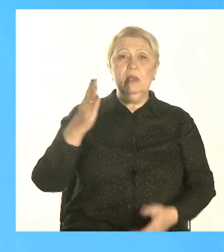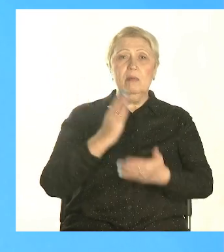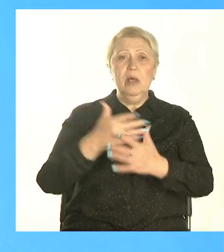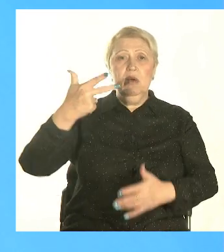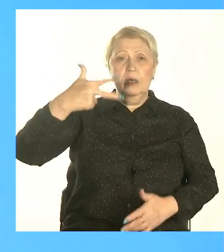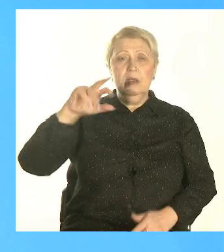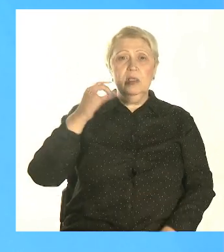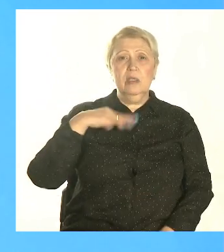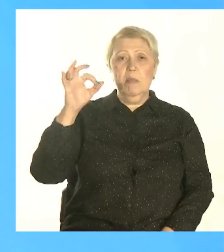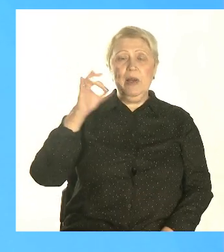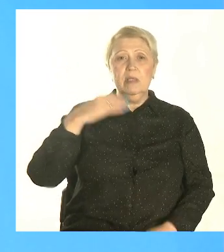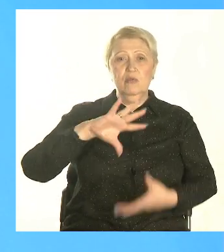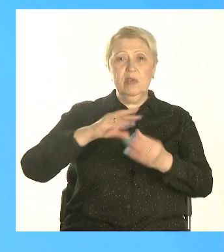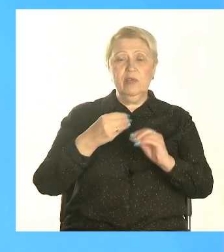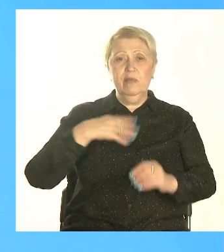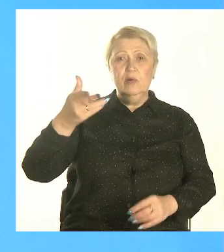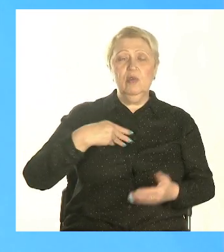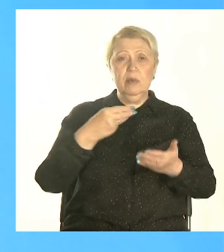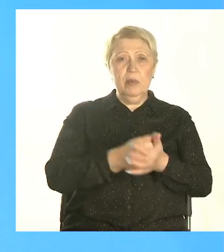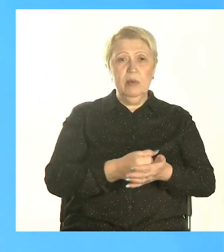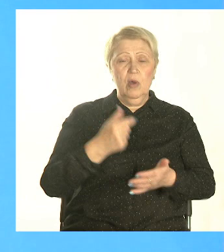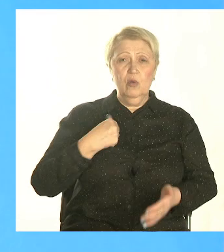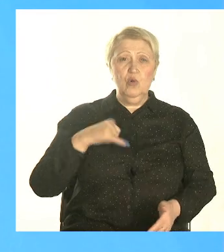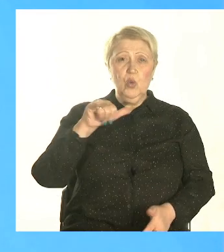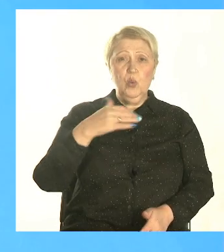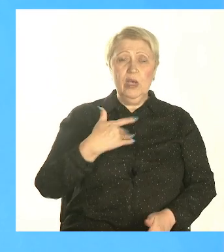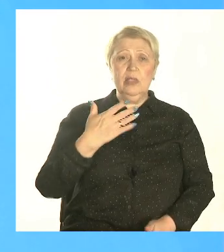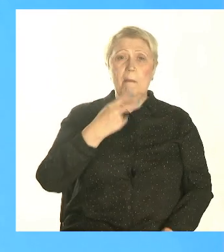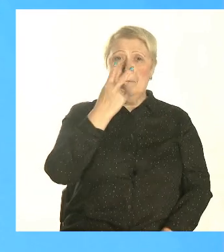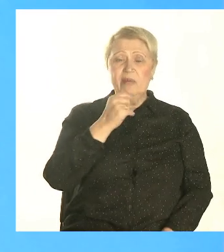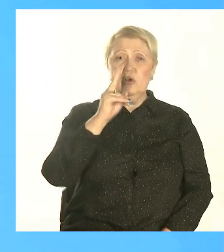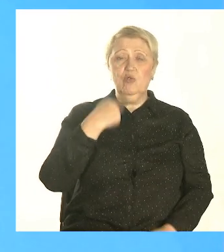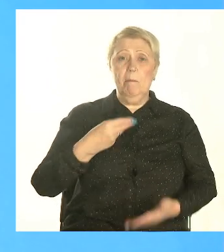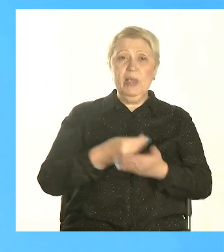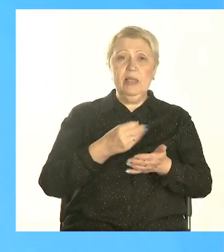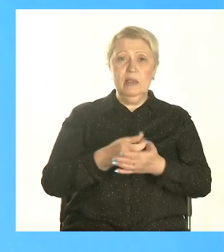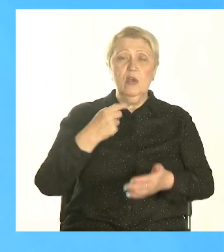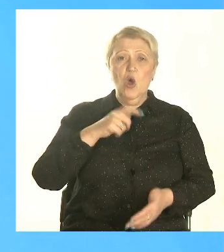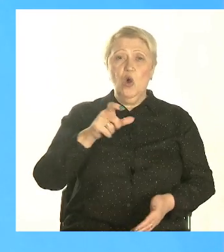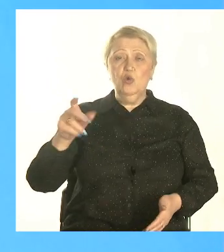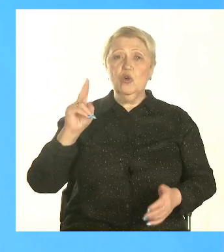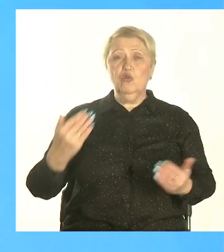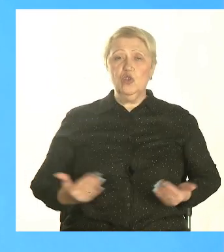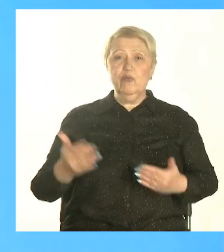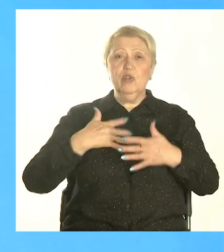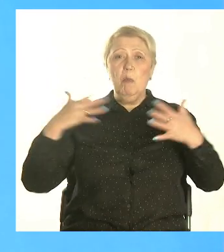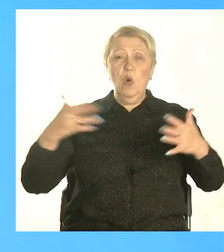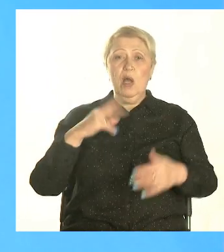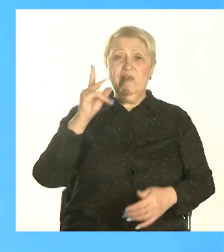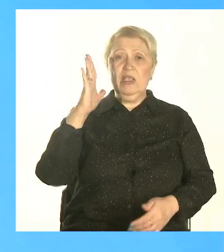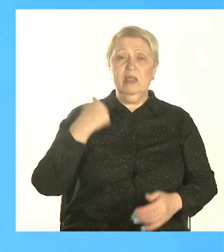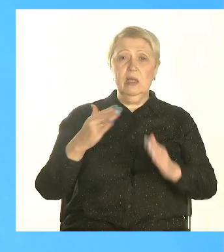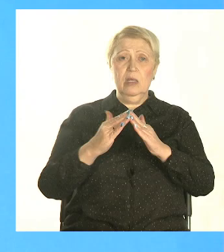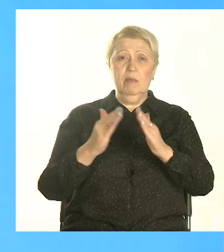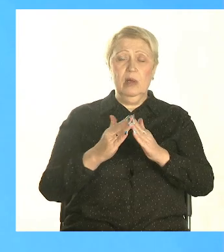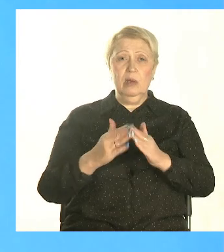оплаты. То есть у нас привыкли платить фактически люди, проживающие в многоквартирных домах. Они относительно добросовестно, да, и платили,